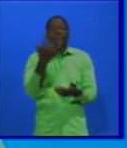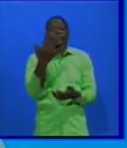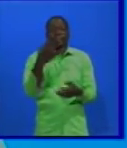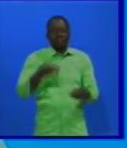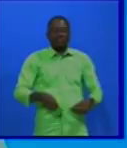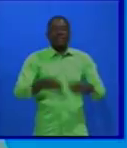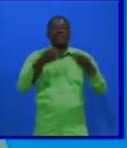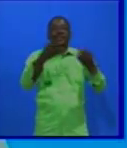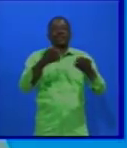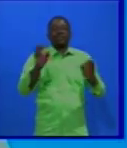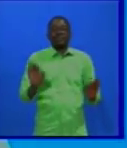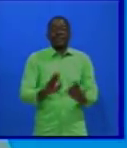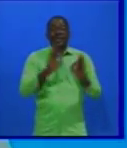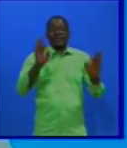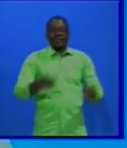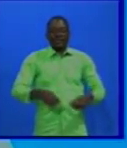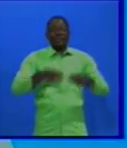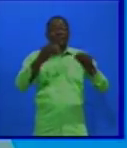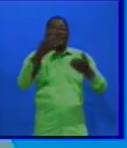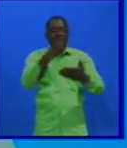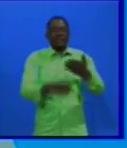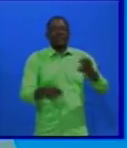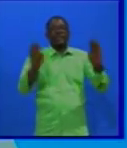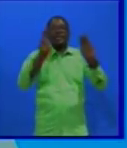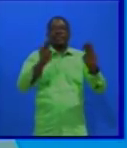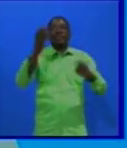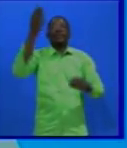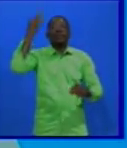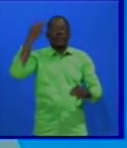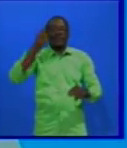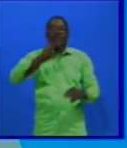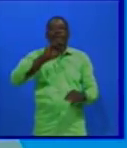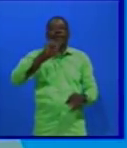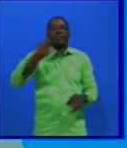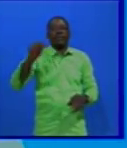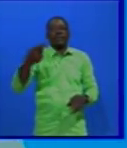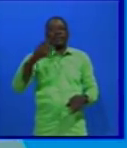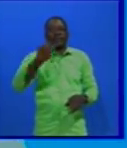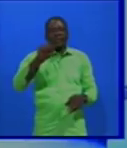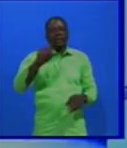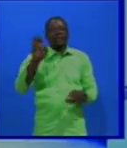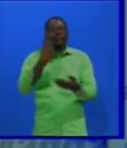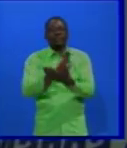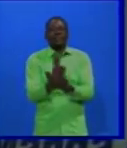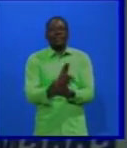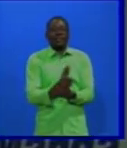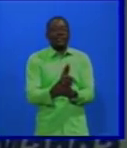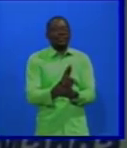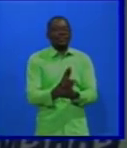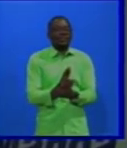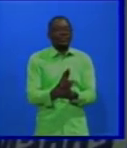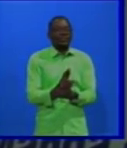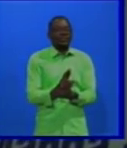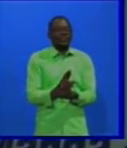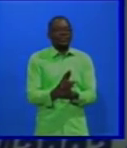La cérémonie de remise de prix a eu lieu mardi dernier à Manga, dans le Zunouyogo. Lassina Ouattara, Ini Janine Kambiré. Sous